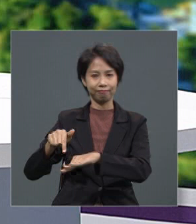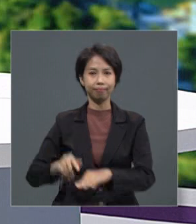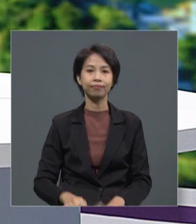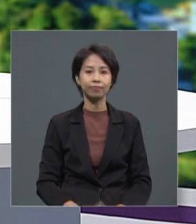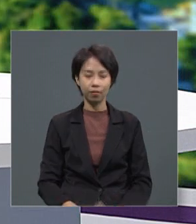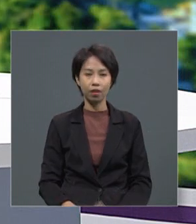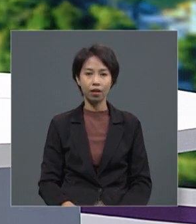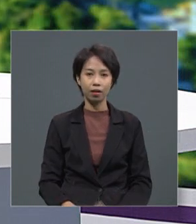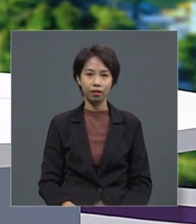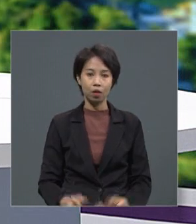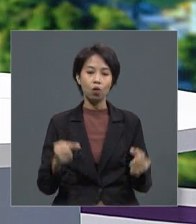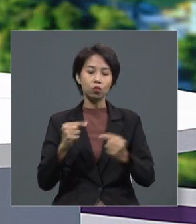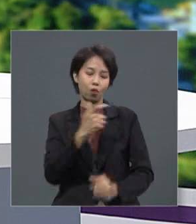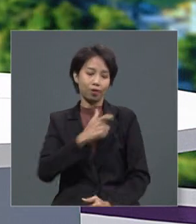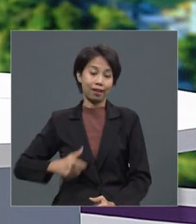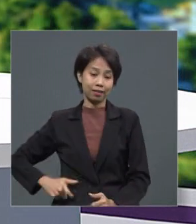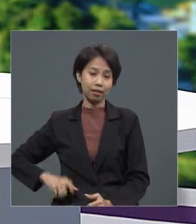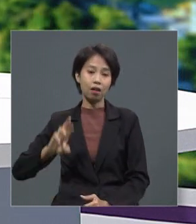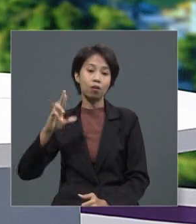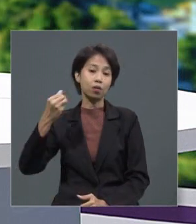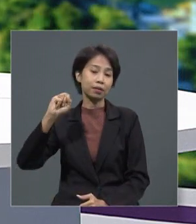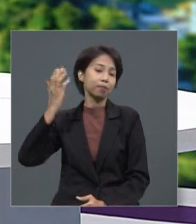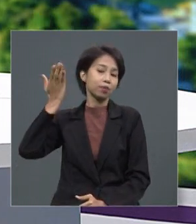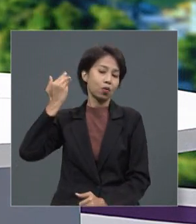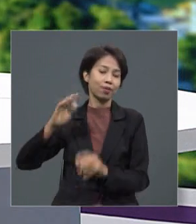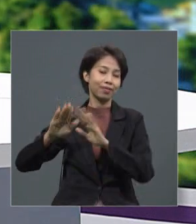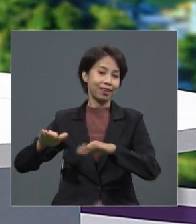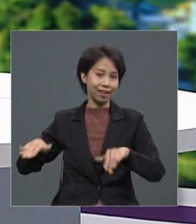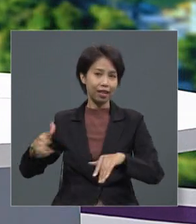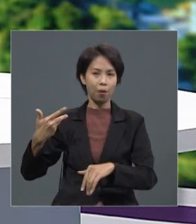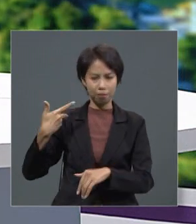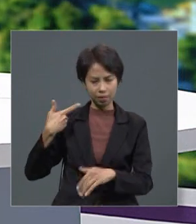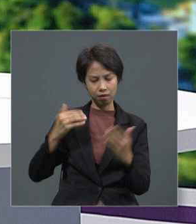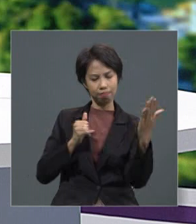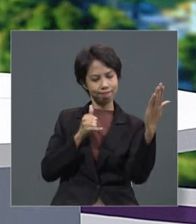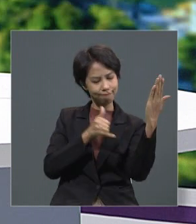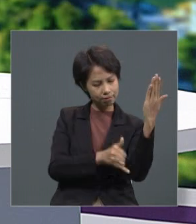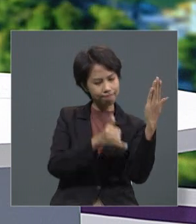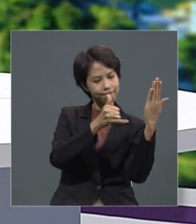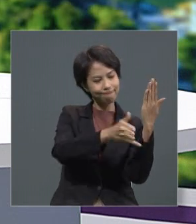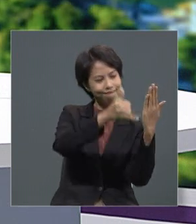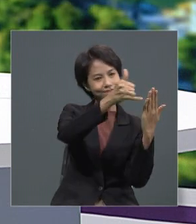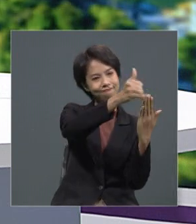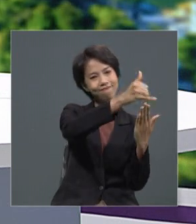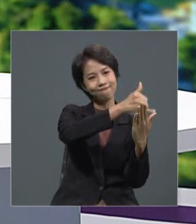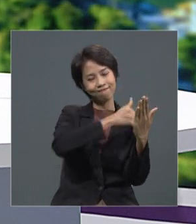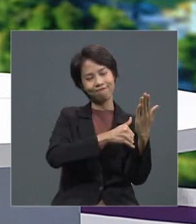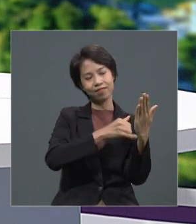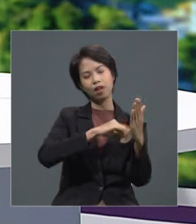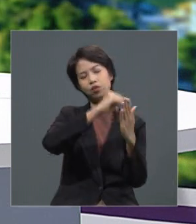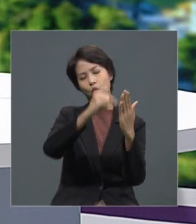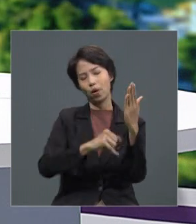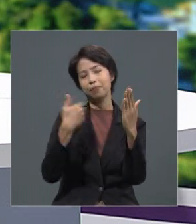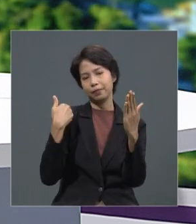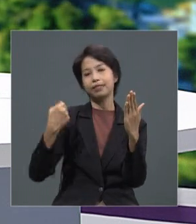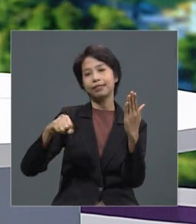จพระบรมโอรสาธิราชนะฮะท่านไปประกอบพระราชกรณียกิจอยู่ที่จังหวัดเหล่านี้จังหวัดเหล่านี้